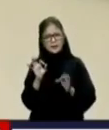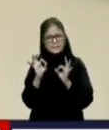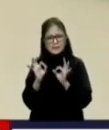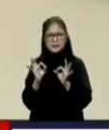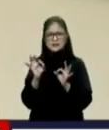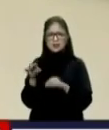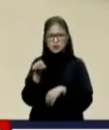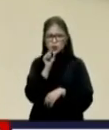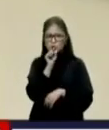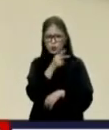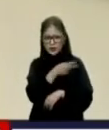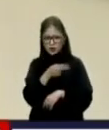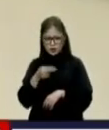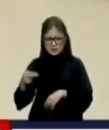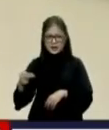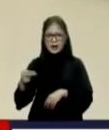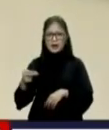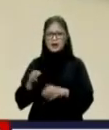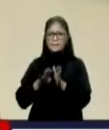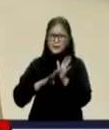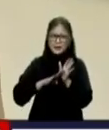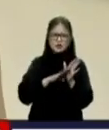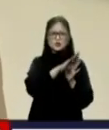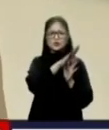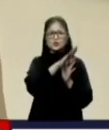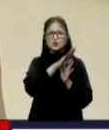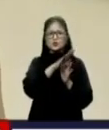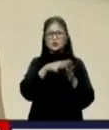Indonesia maju, besar, lebih baik lagi.